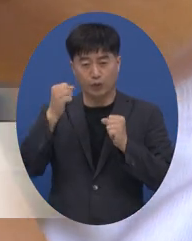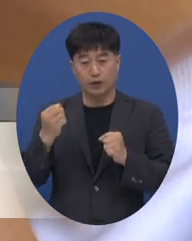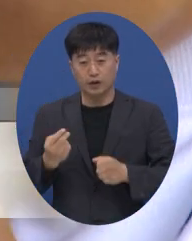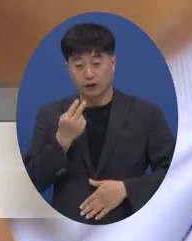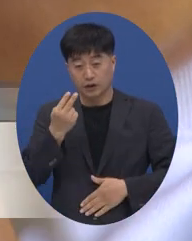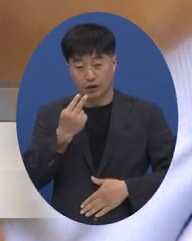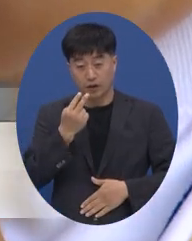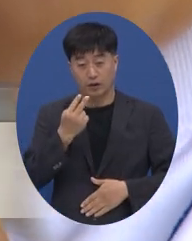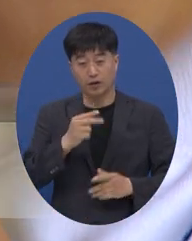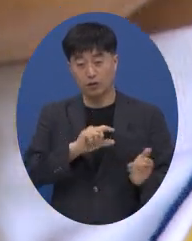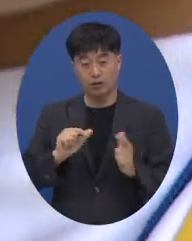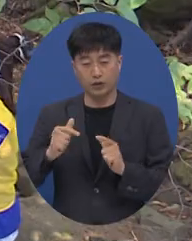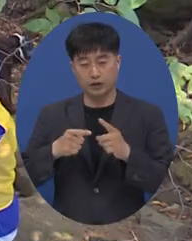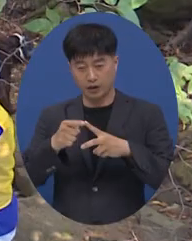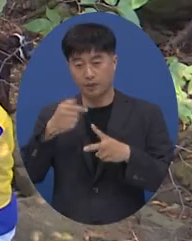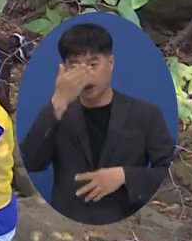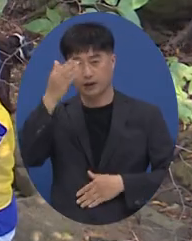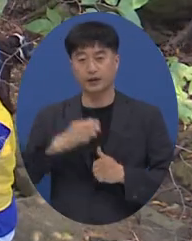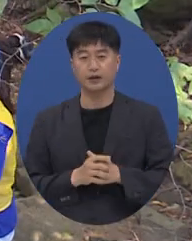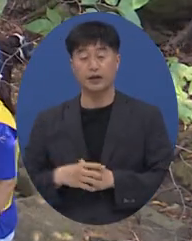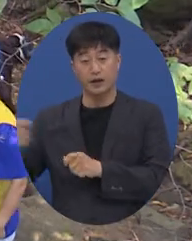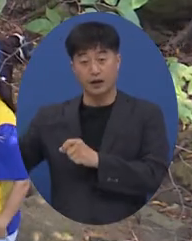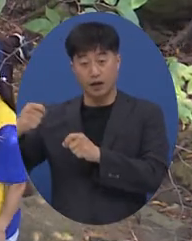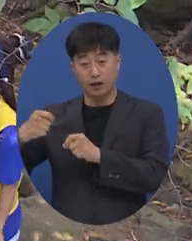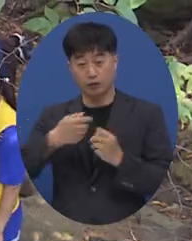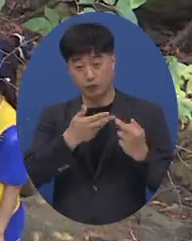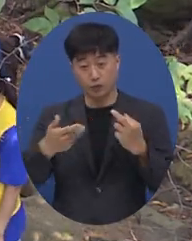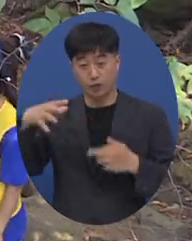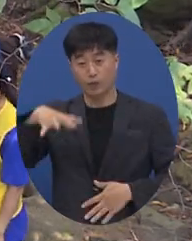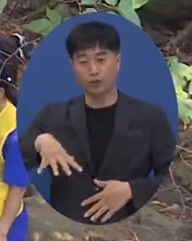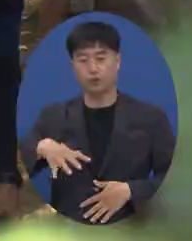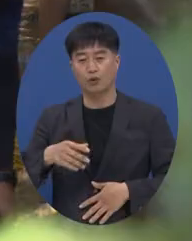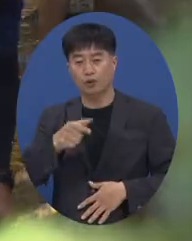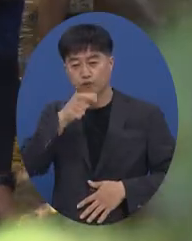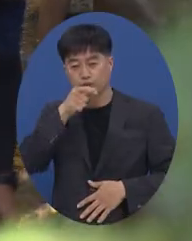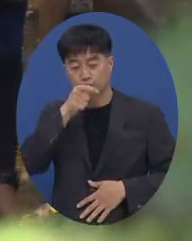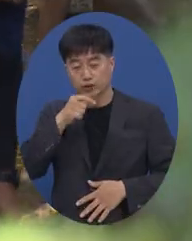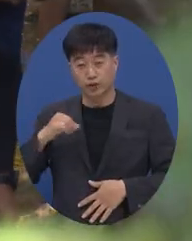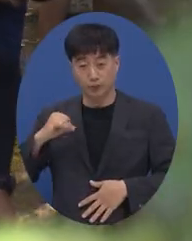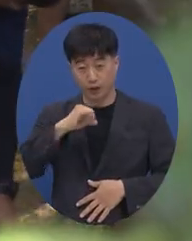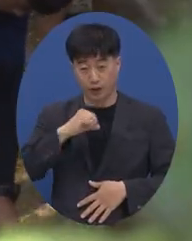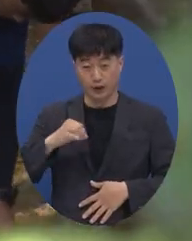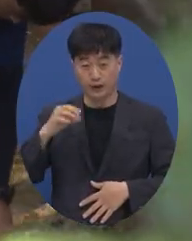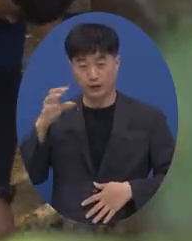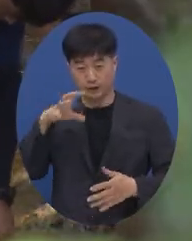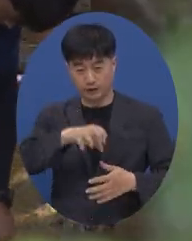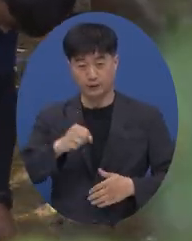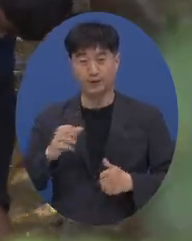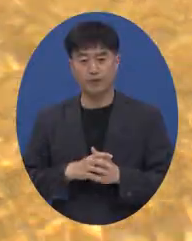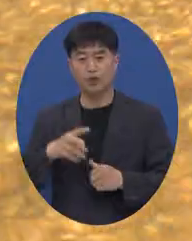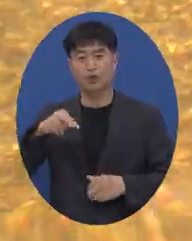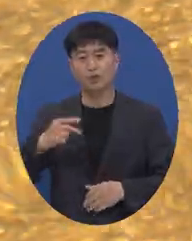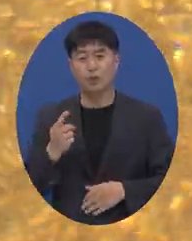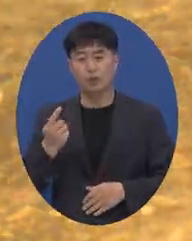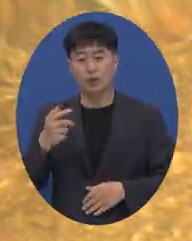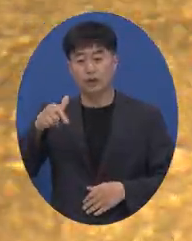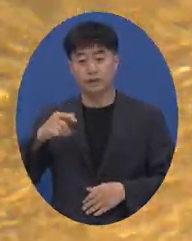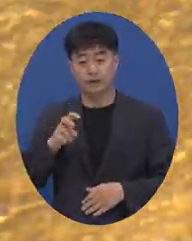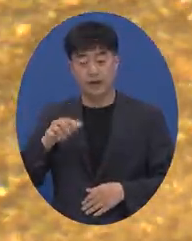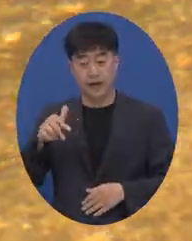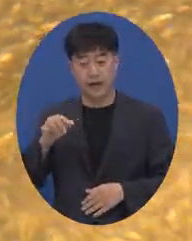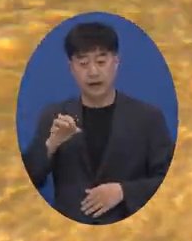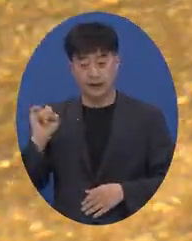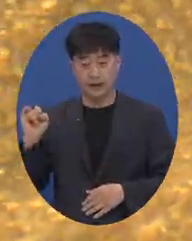이런 생태계들을 이해할 수 있고. 인근 냇가에선 수중 생물 채집이 한창입니다. 소금쟁이와 다슬기,